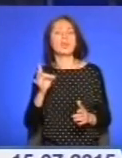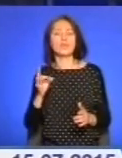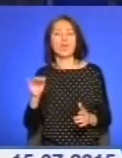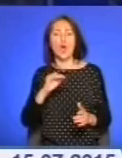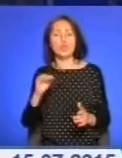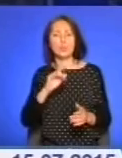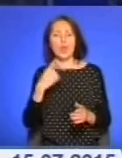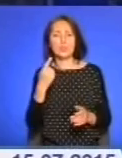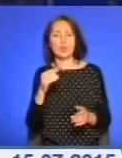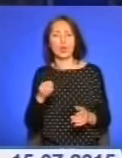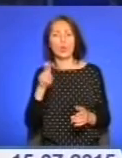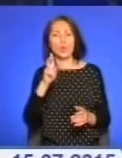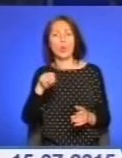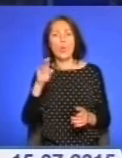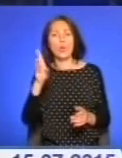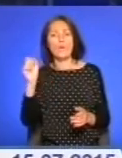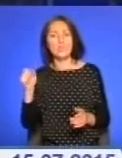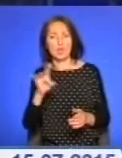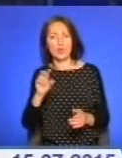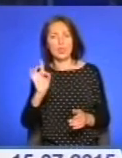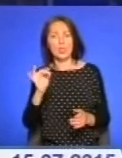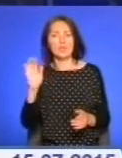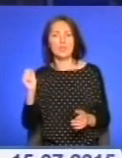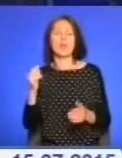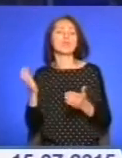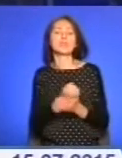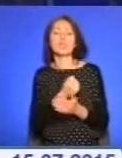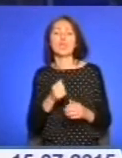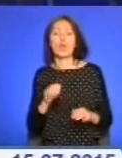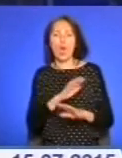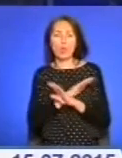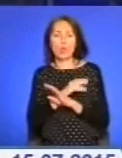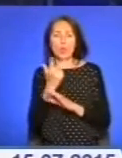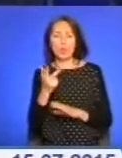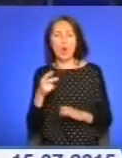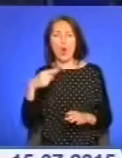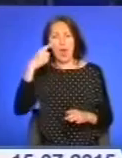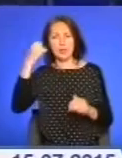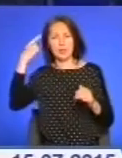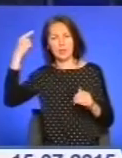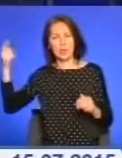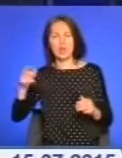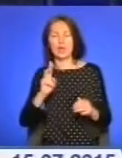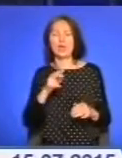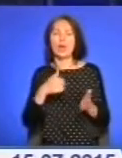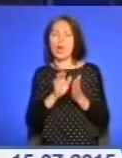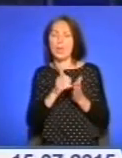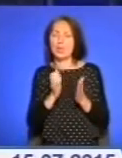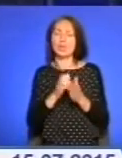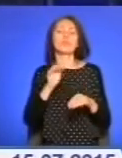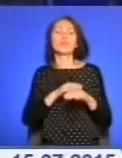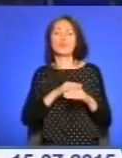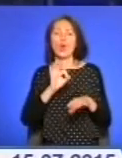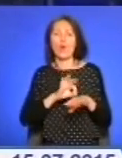У Дубровицькому районі, що на Рівненщині, нещодавно знайшли трупи трьох диких кабанів на території мисливських угідь. Зафіксовано хворобу.